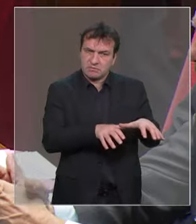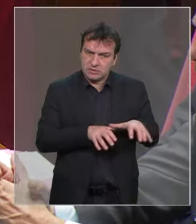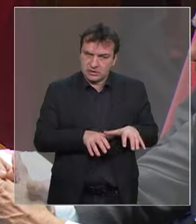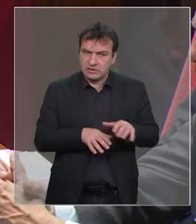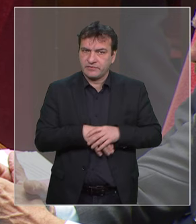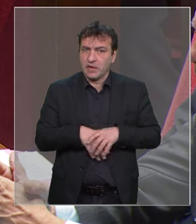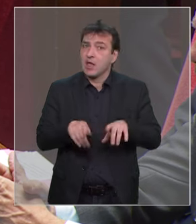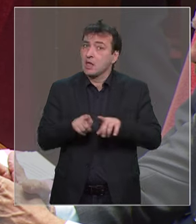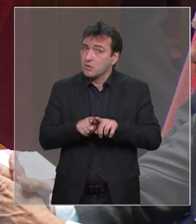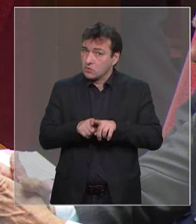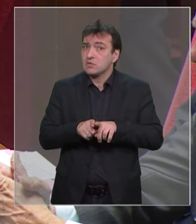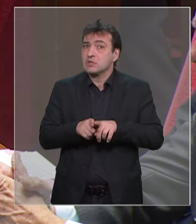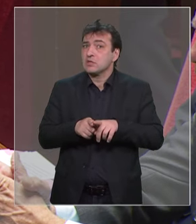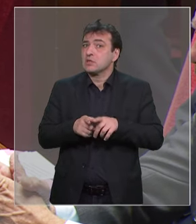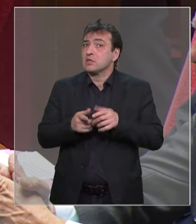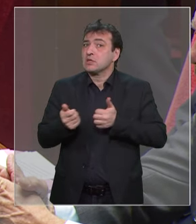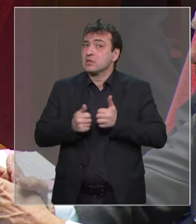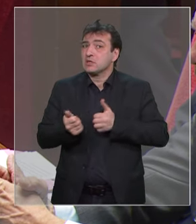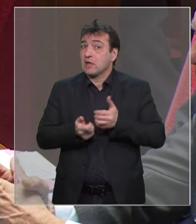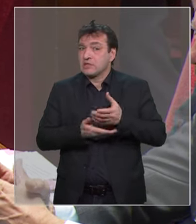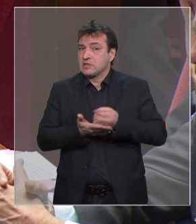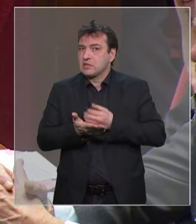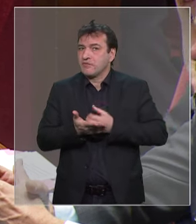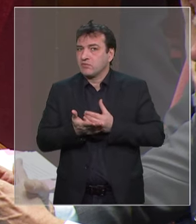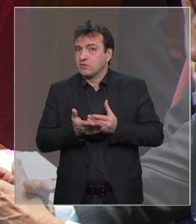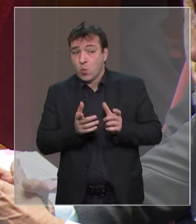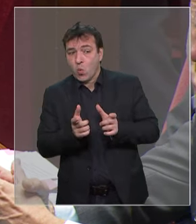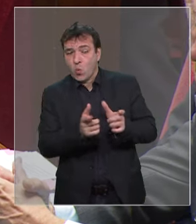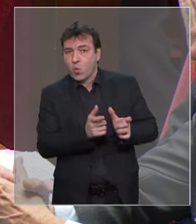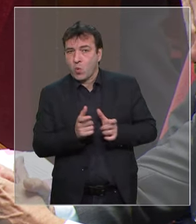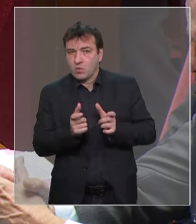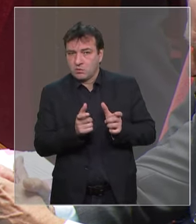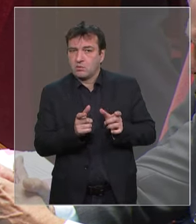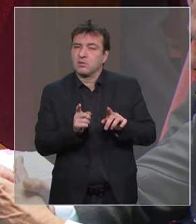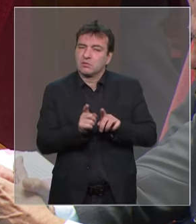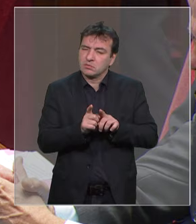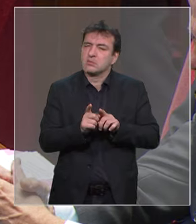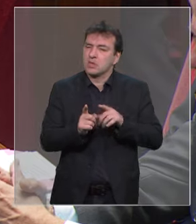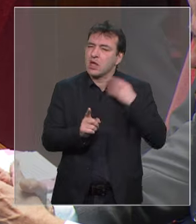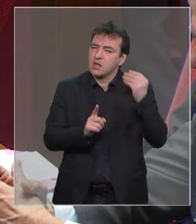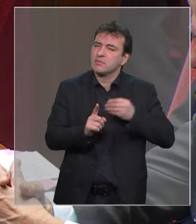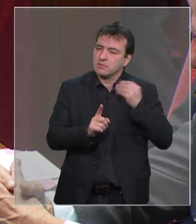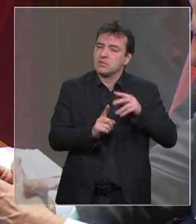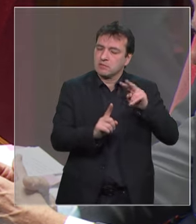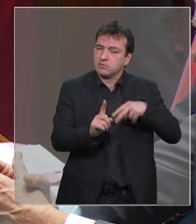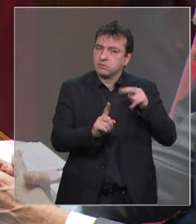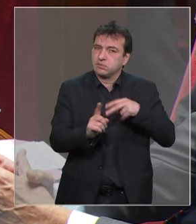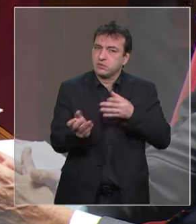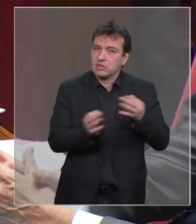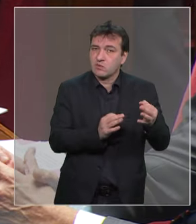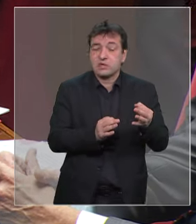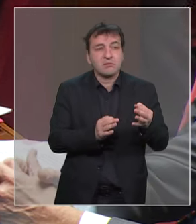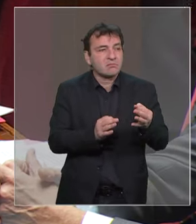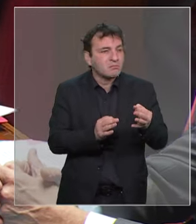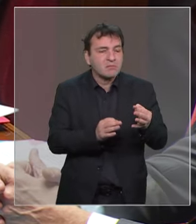évoqué, suivi par nos services de renseignement, qui a fait l'objet d'un suivi psychiatrique, soit passée à l'acte et,